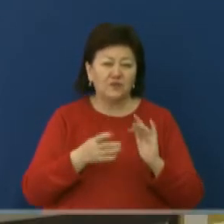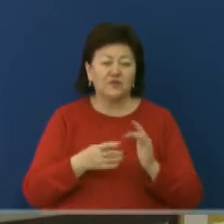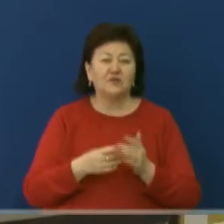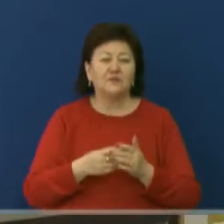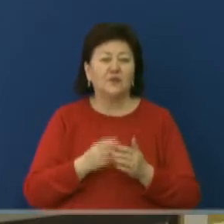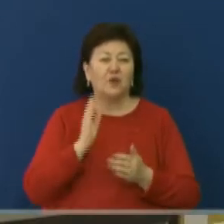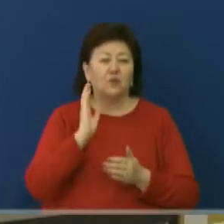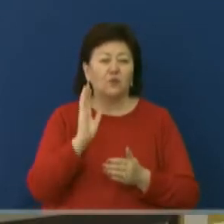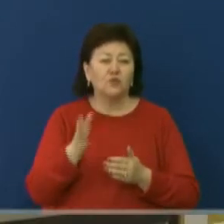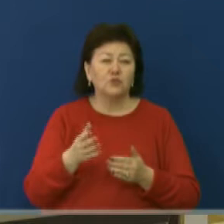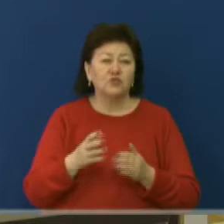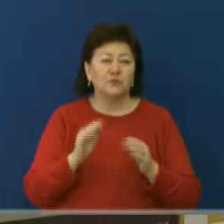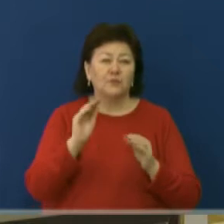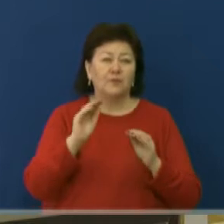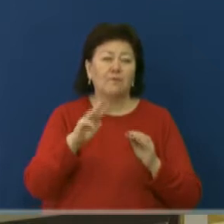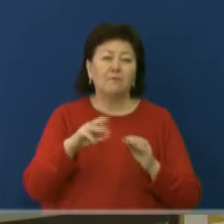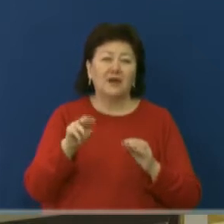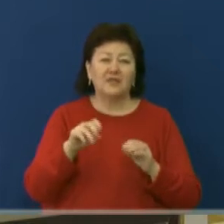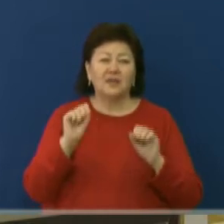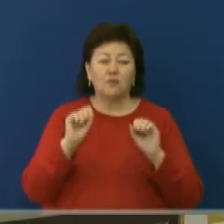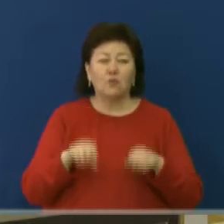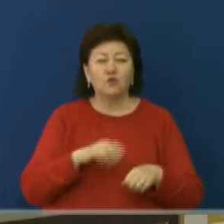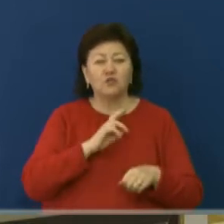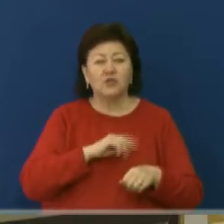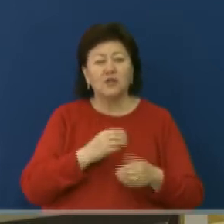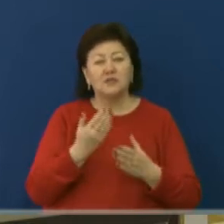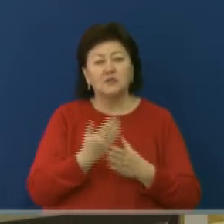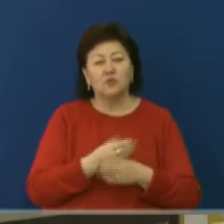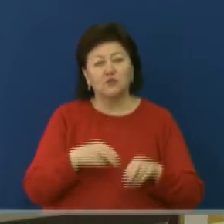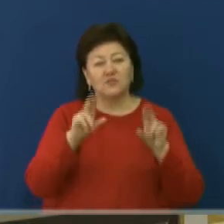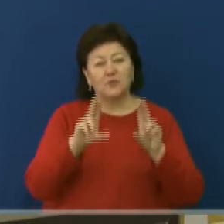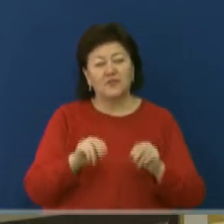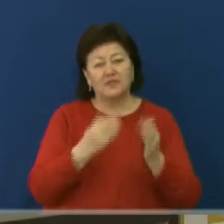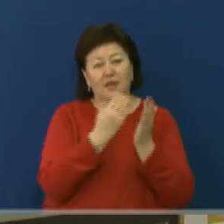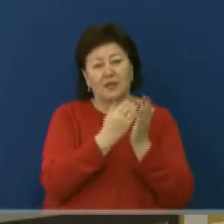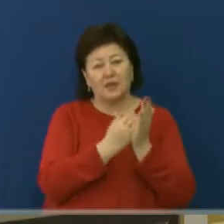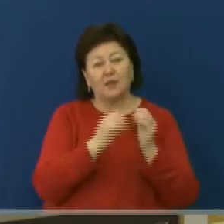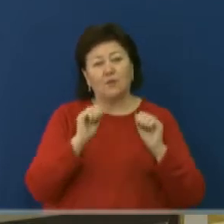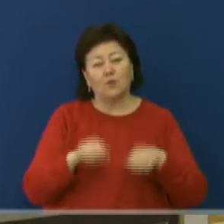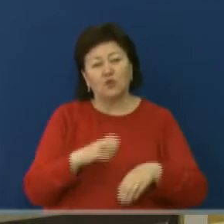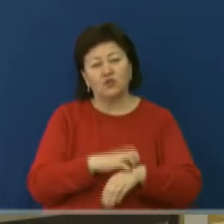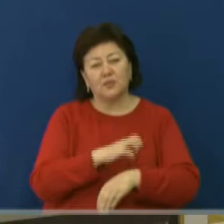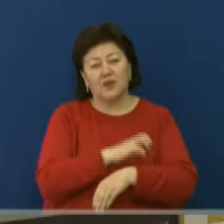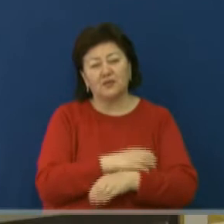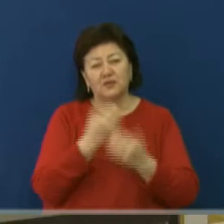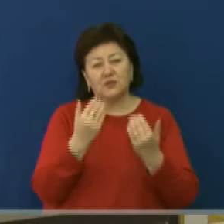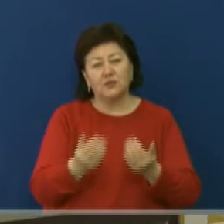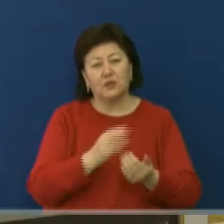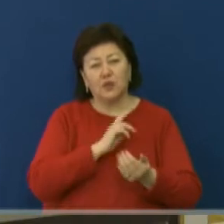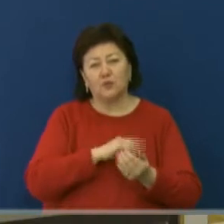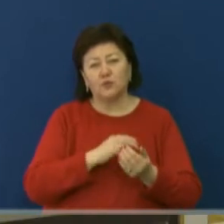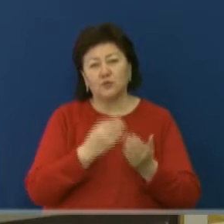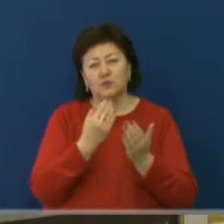В будущем наша модель сможет работать автономно через специальную программу. А сейчас мы можем контролировать ее работу через